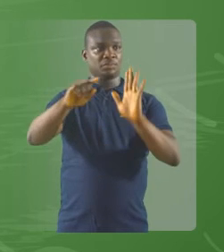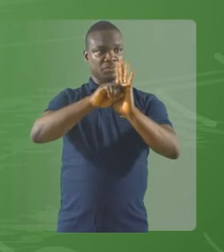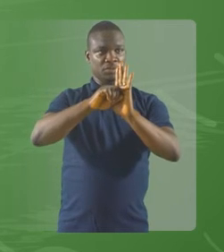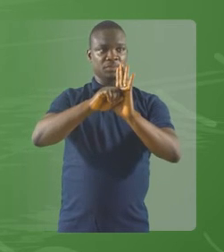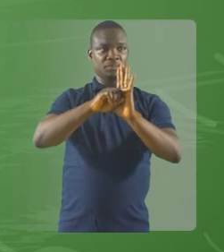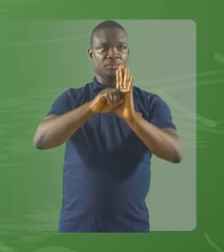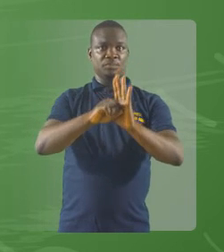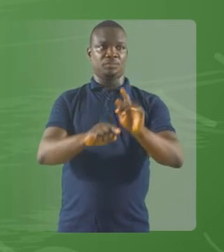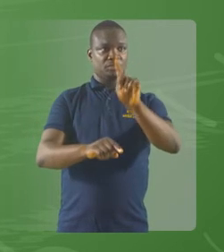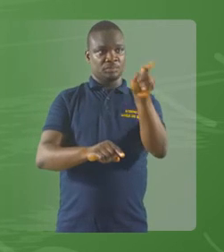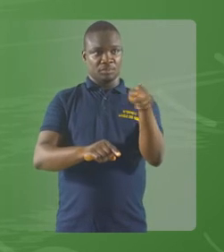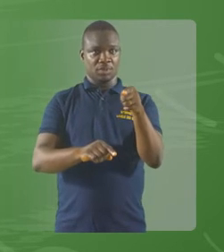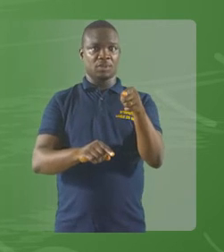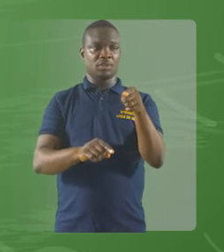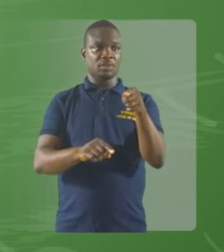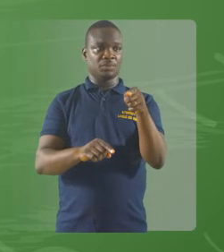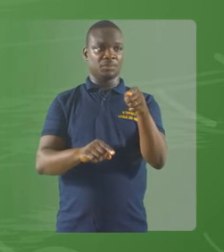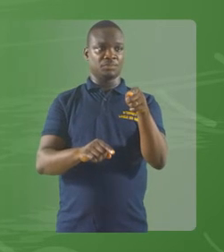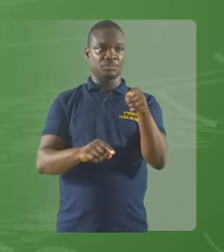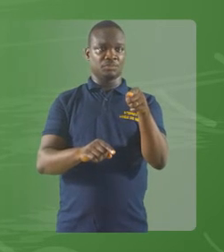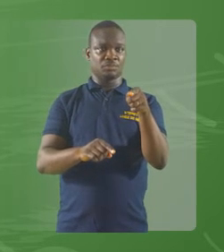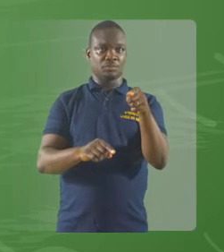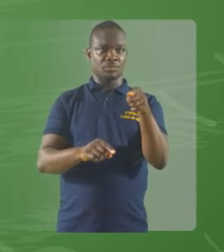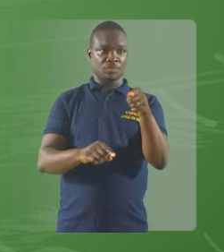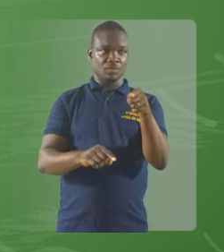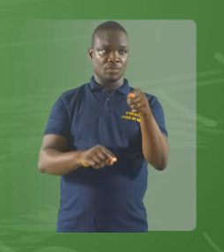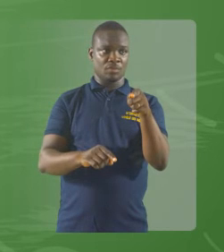moins parenthèse